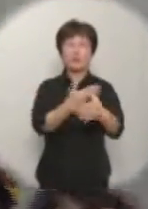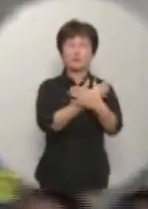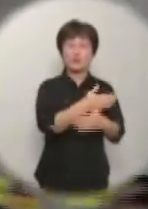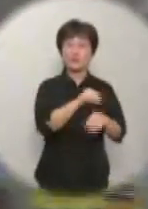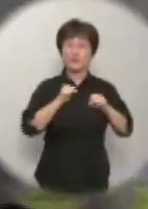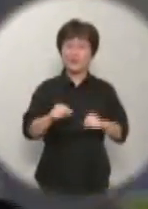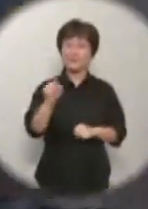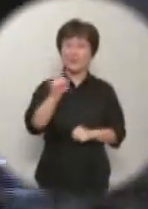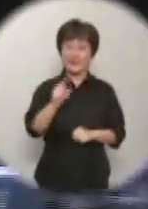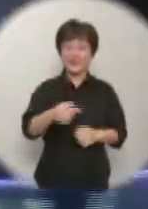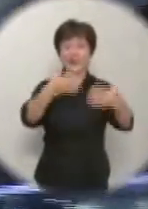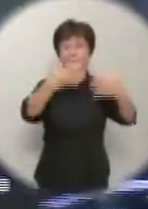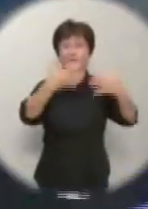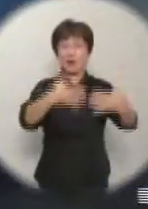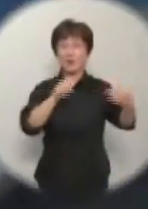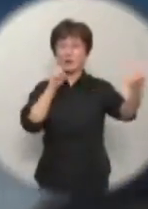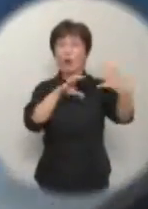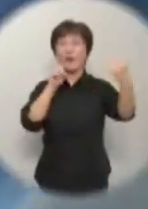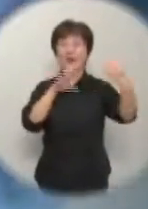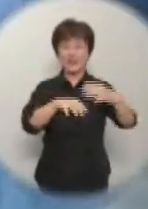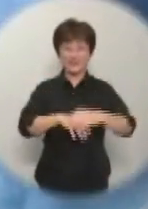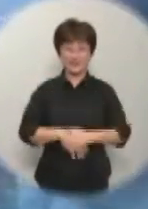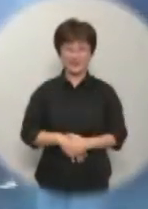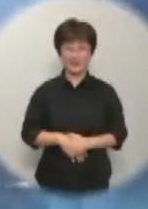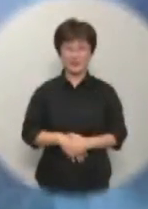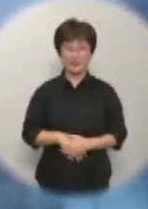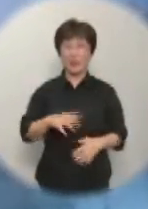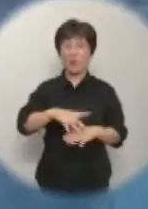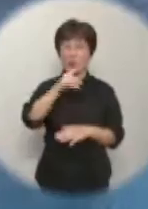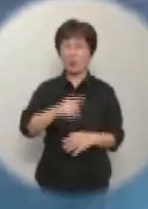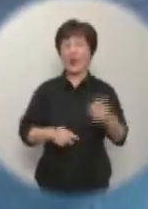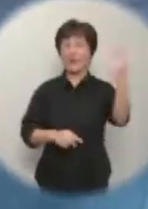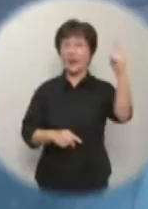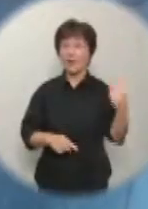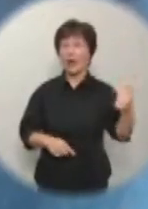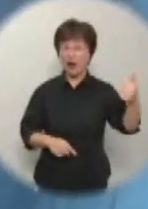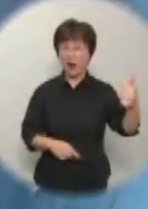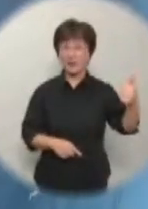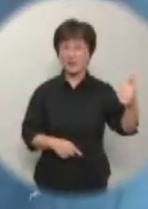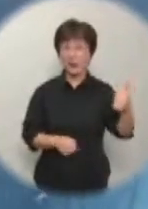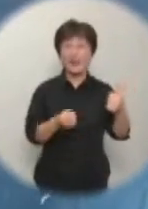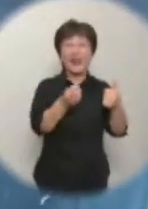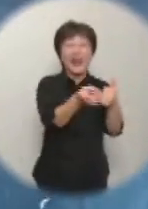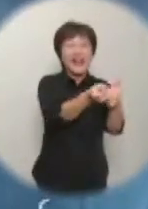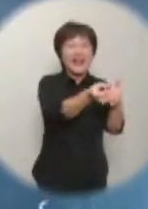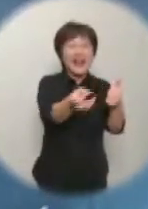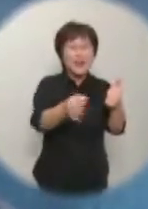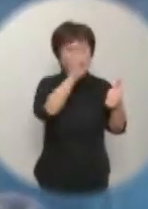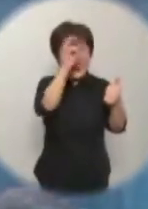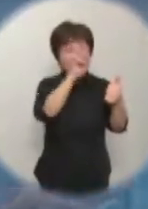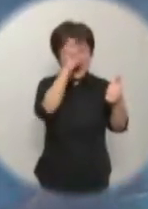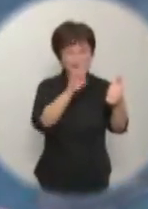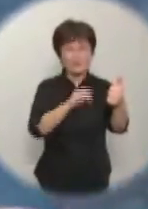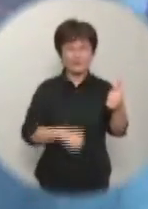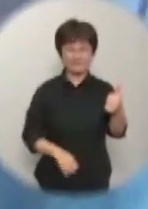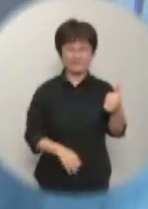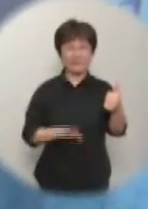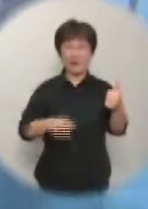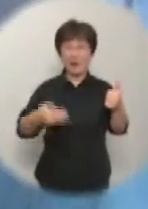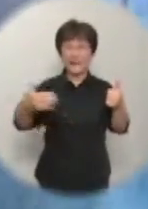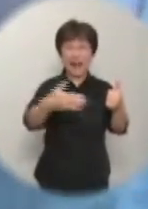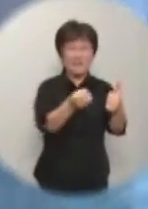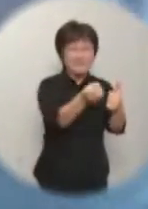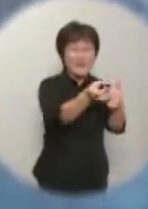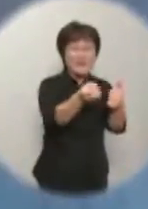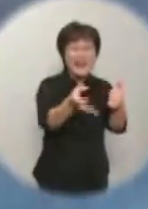行われるのが水中テレビトーキング。まずはダイバーによる餌やりを見学。 今、